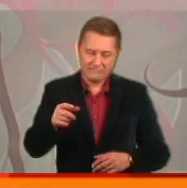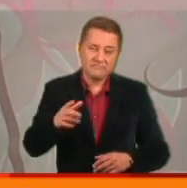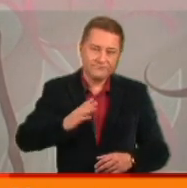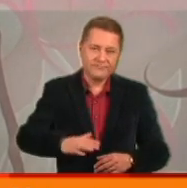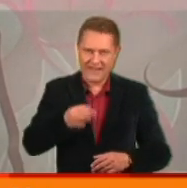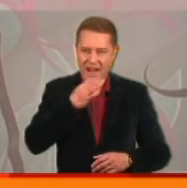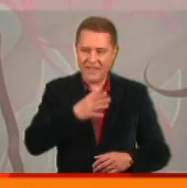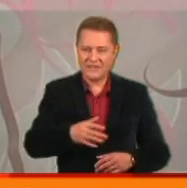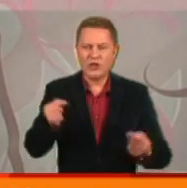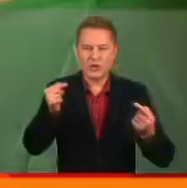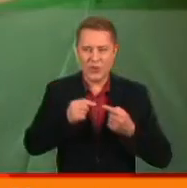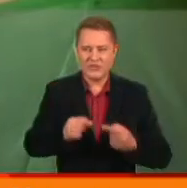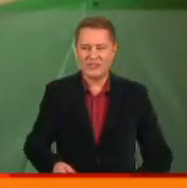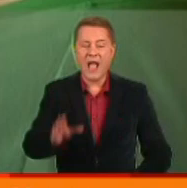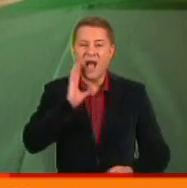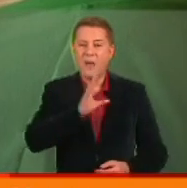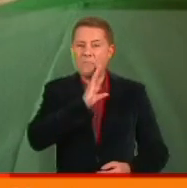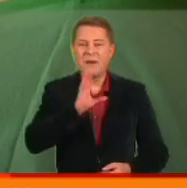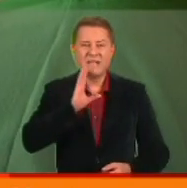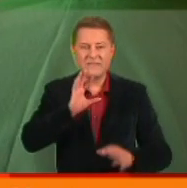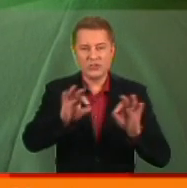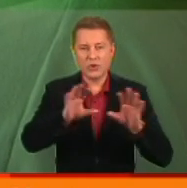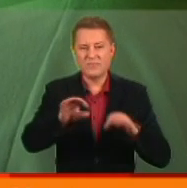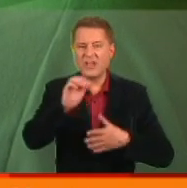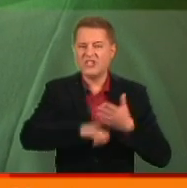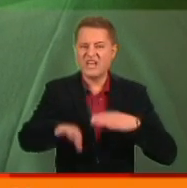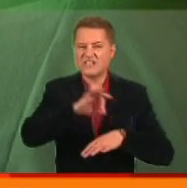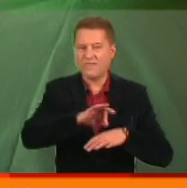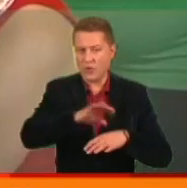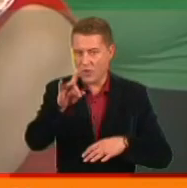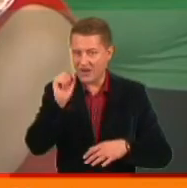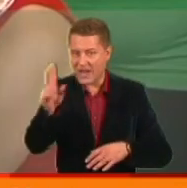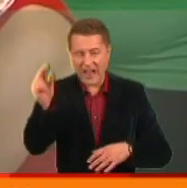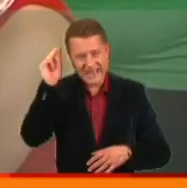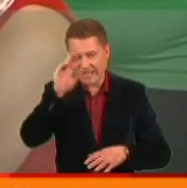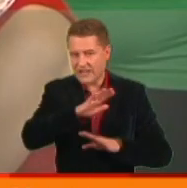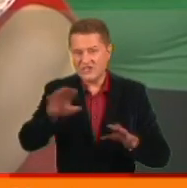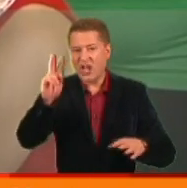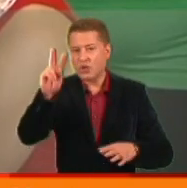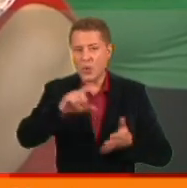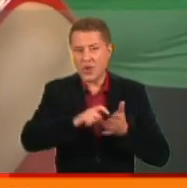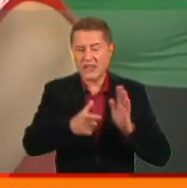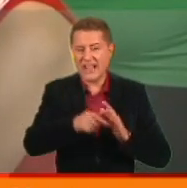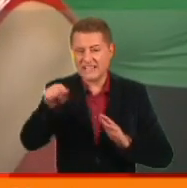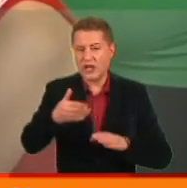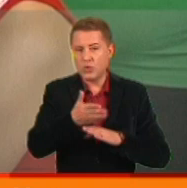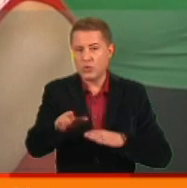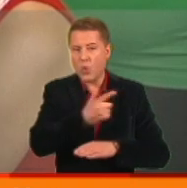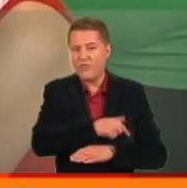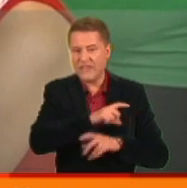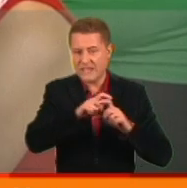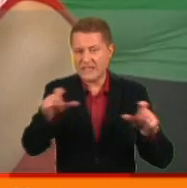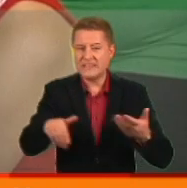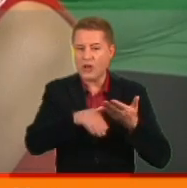Да, точно? Точно. Мама дівчинки розповідає, через хворобу Ксенія не навчалася майже увесь другий клас. А тут у відділенні за